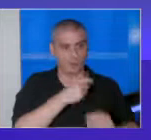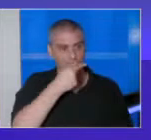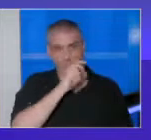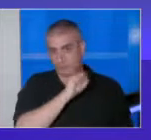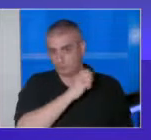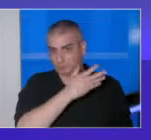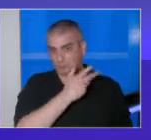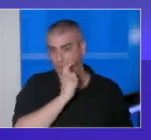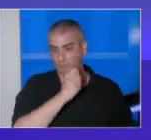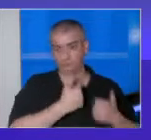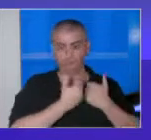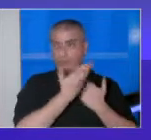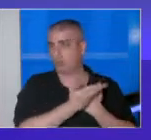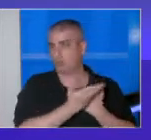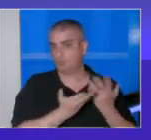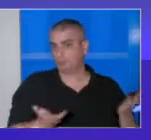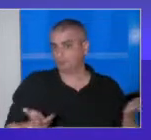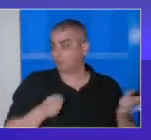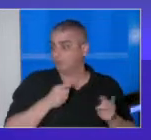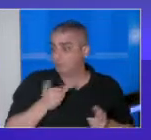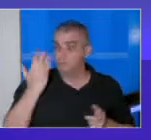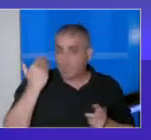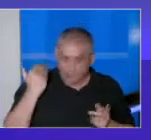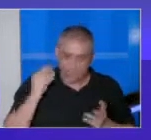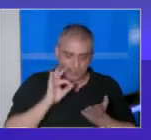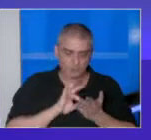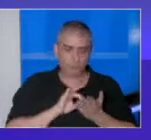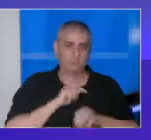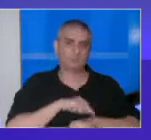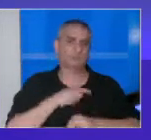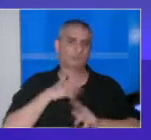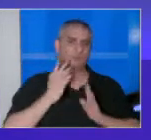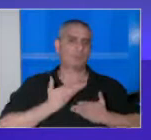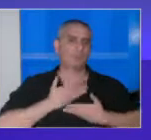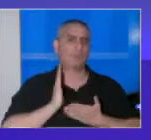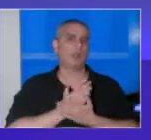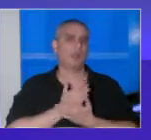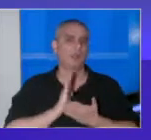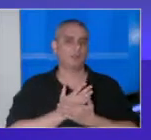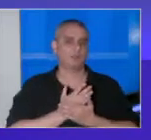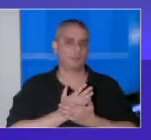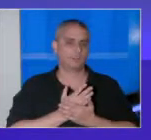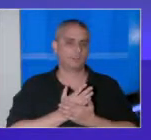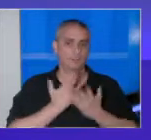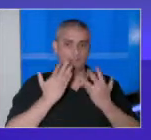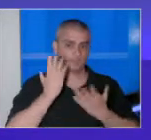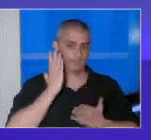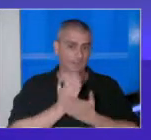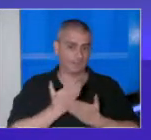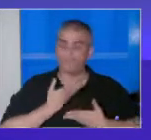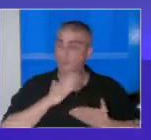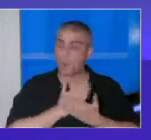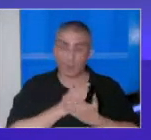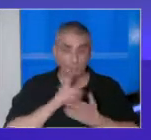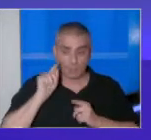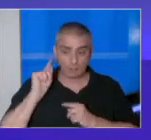סער שהגיש את מועמדותו, וזו הייתה נקודת הזמן שהיינו צריכים לקבל החלטה. ברגע שהתקבלה